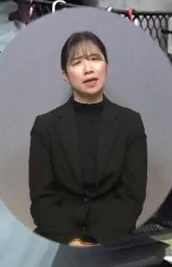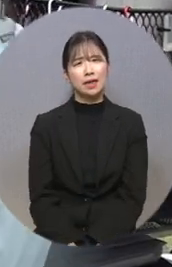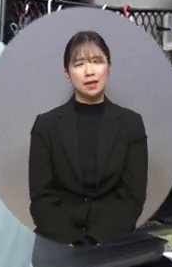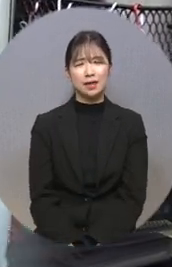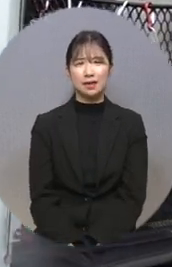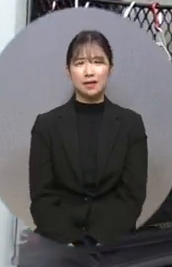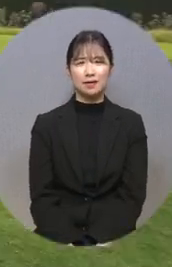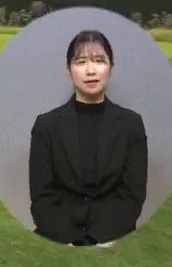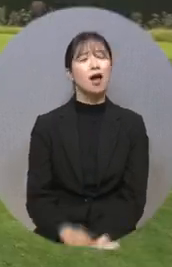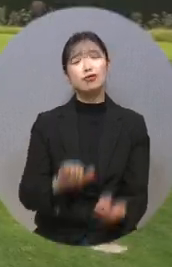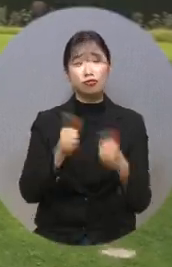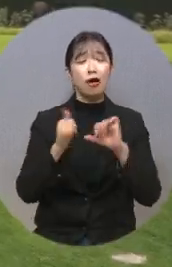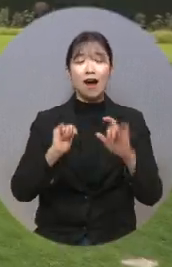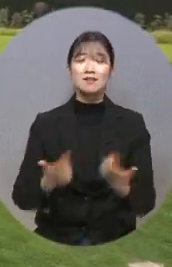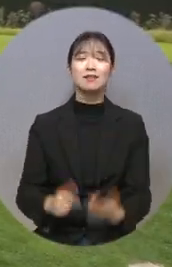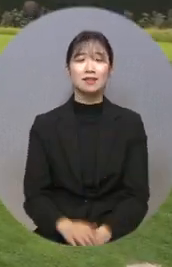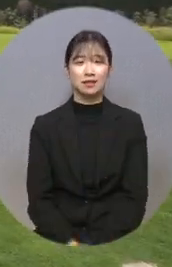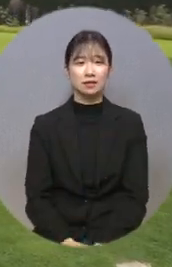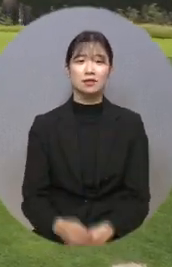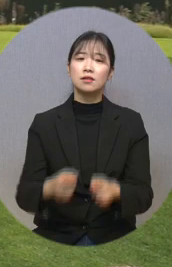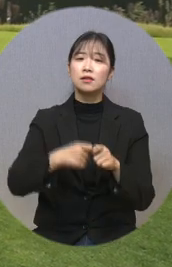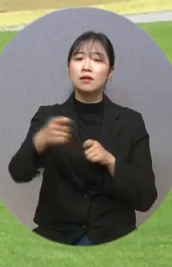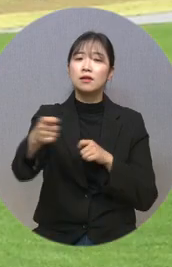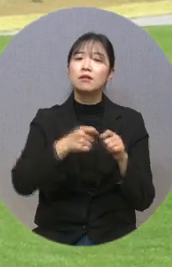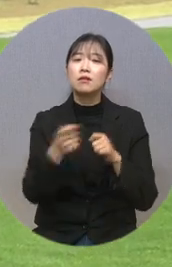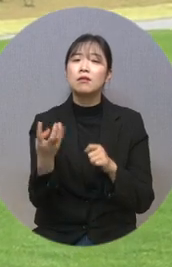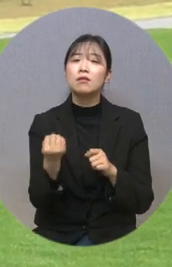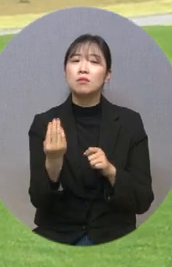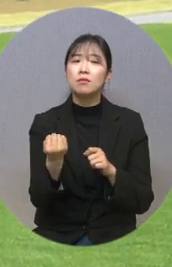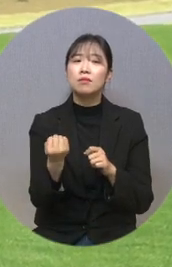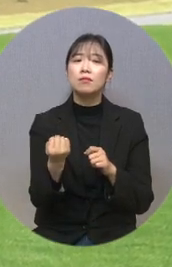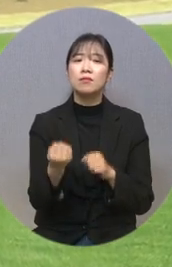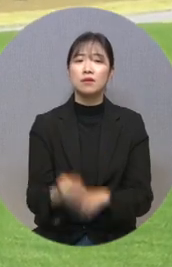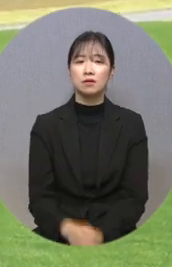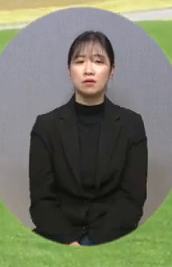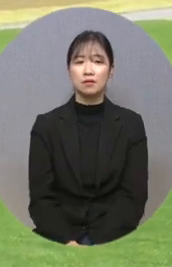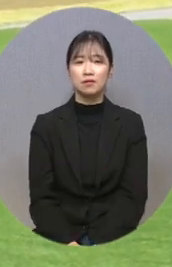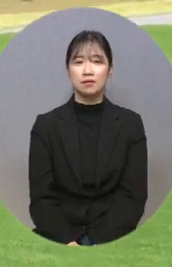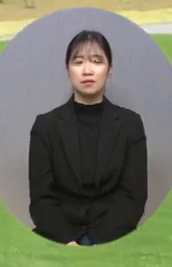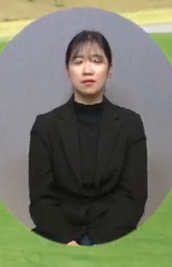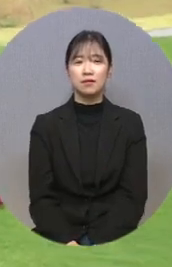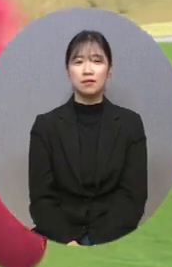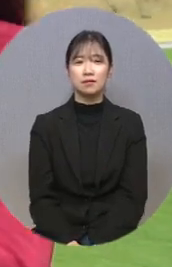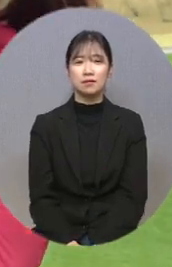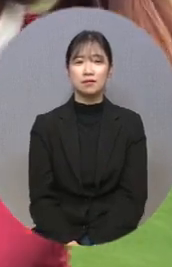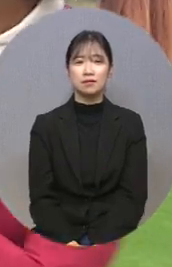죽진 않았다, 양. 아, 저 거리가 얼마나 되냐? 얼마 되냐?